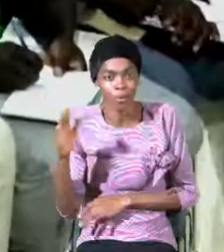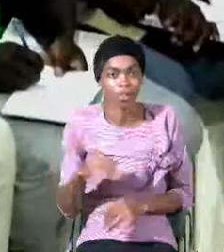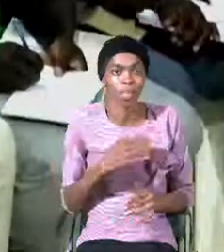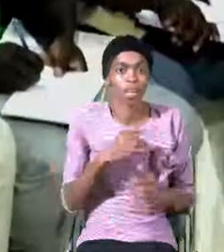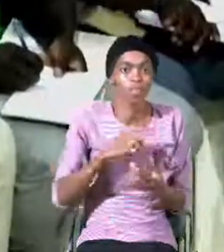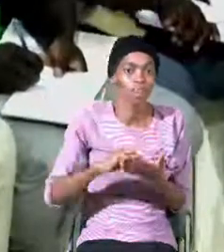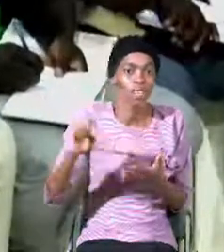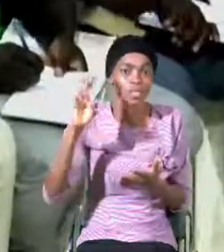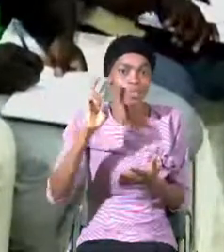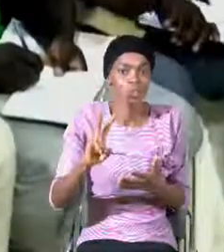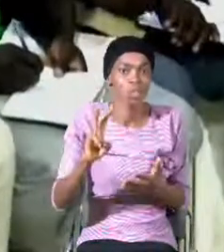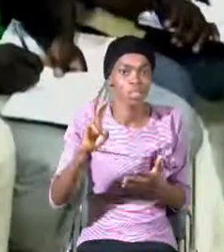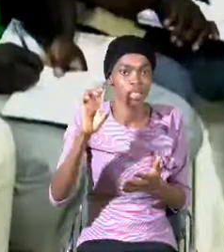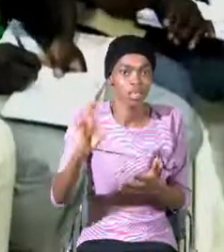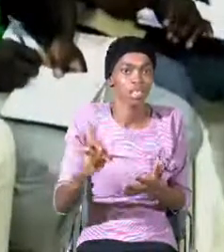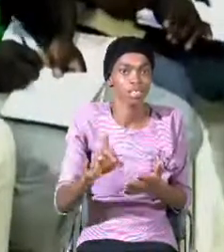28. À tes résolutions,